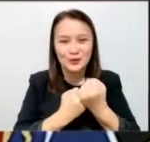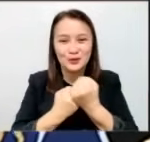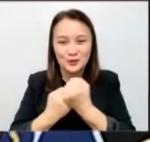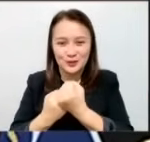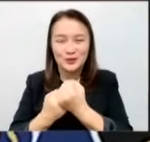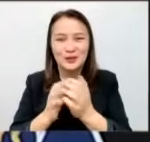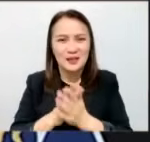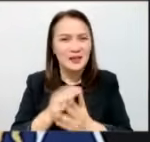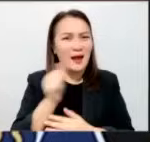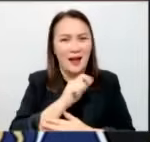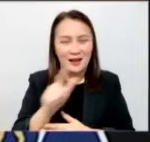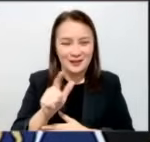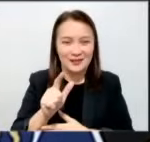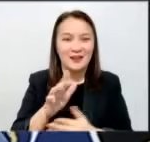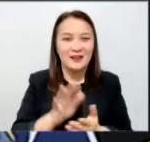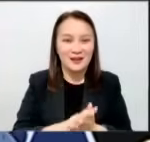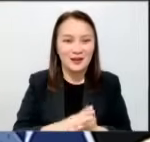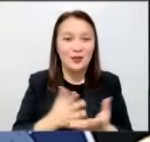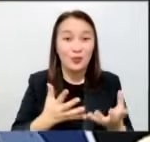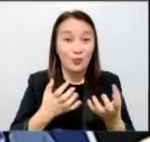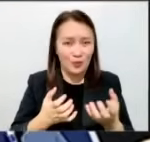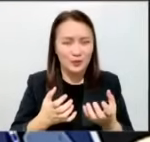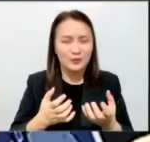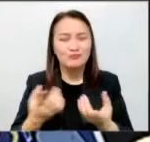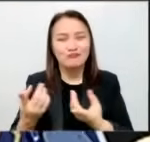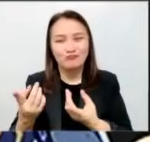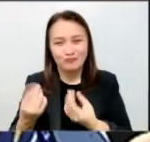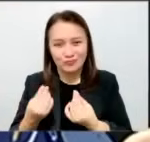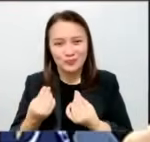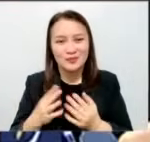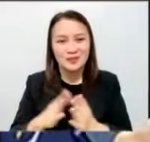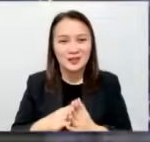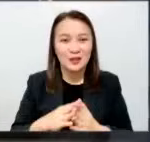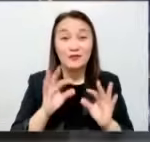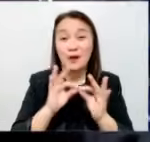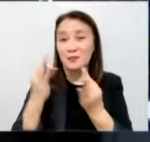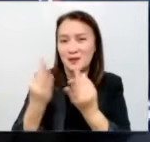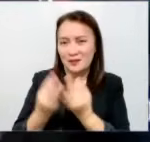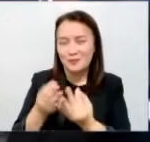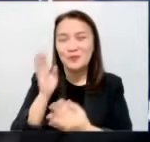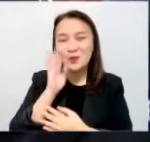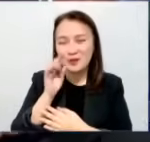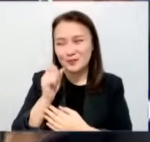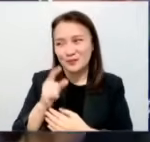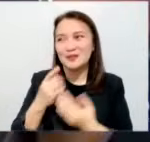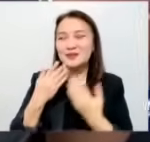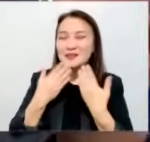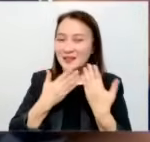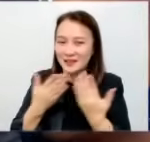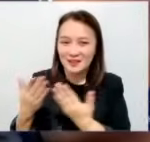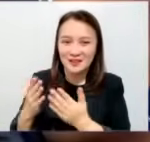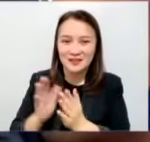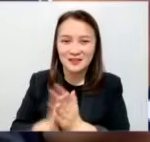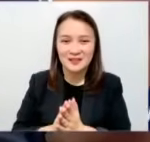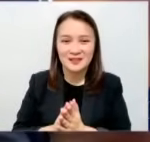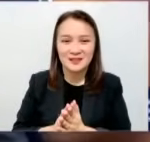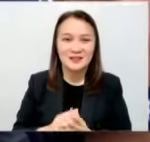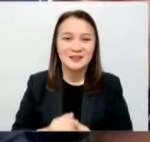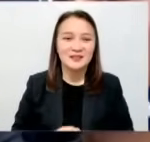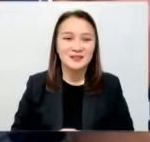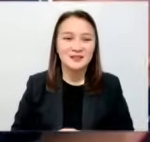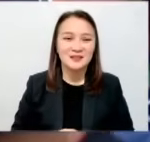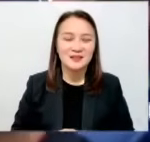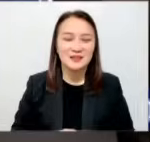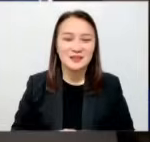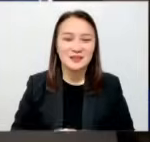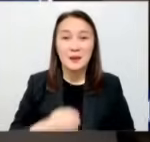ng ginagawa ko. And lalo na sa mga family ko, mga kapatid ko. Blackwater Bossing selects Cendric Bearfield.